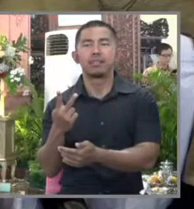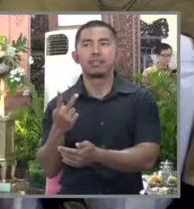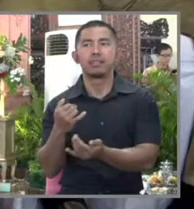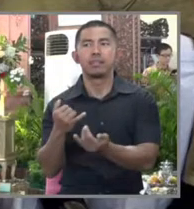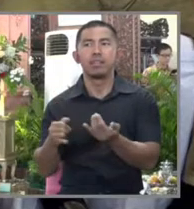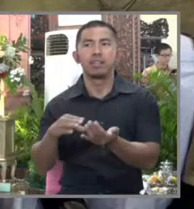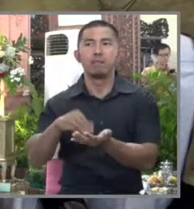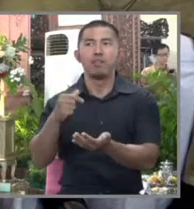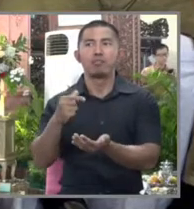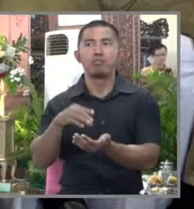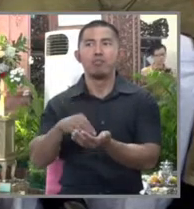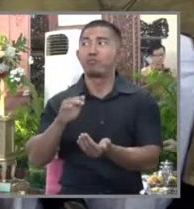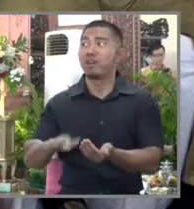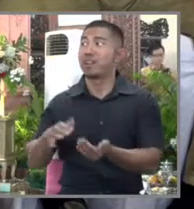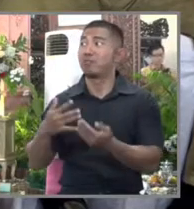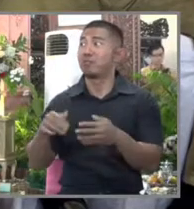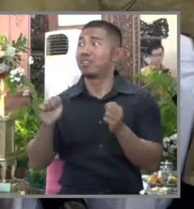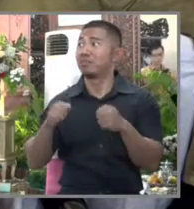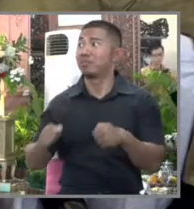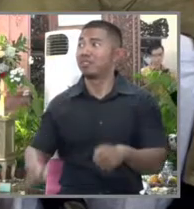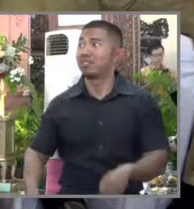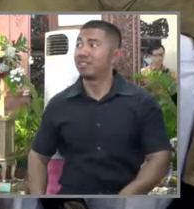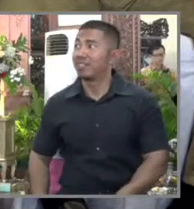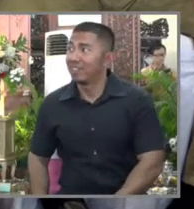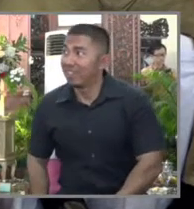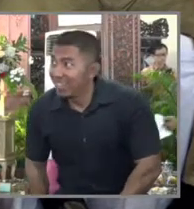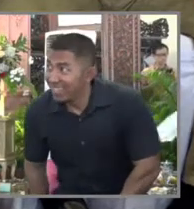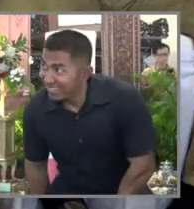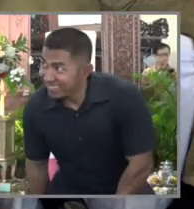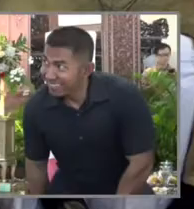yang menang gelut kayaknya. Wes ono keputusan. Ayo keputusannya apa?